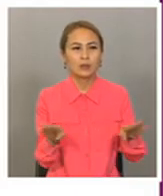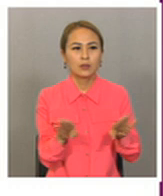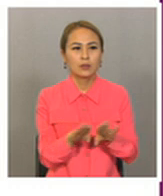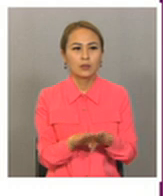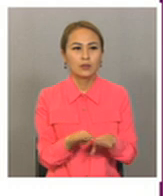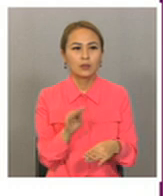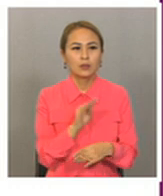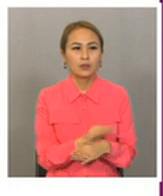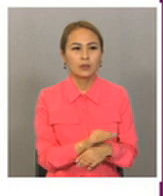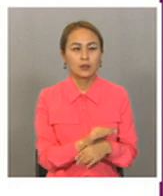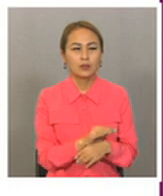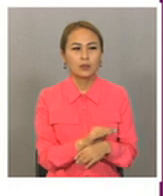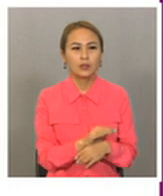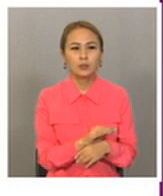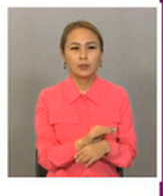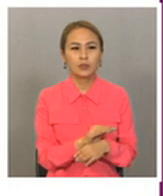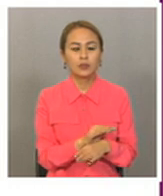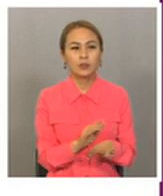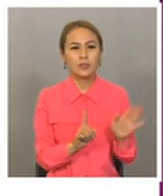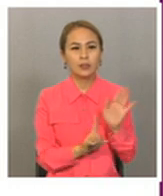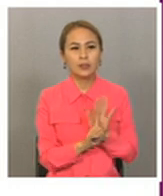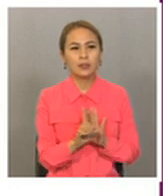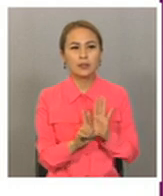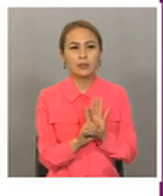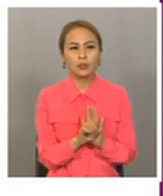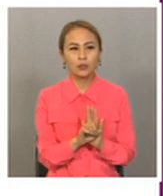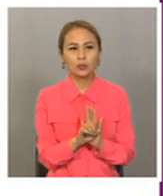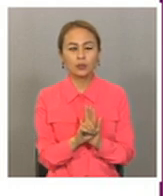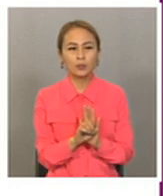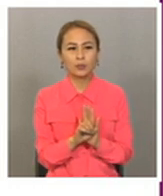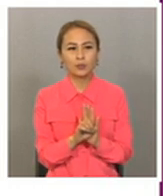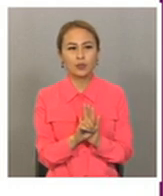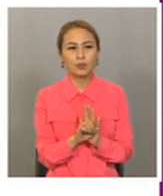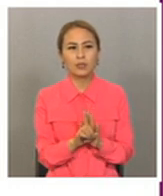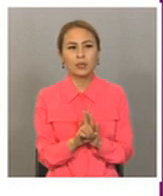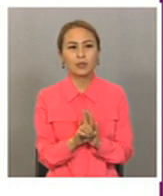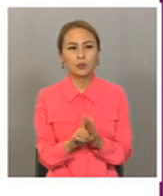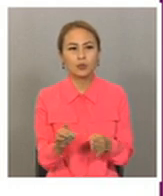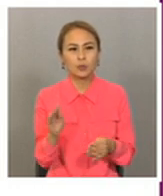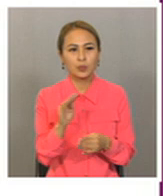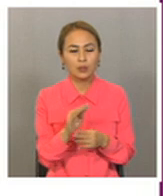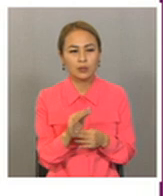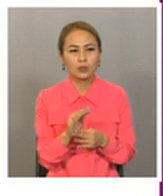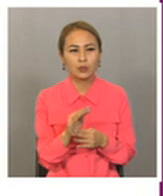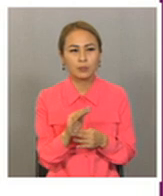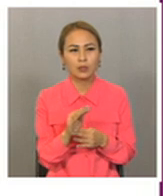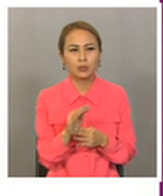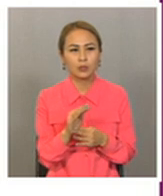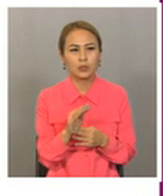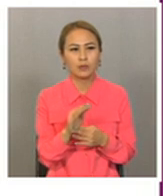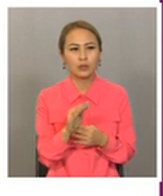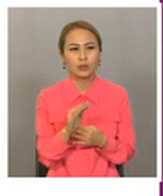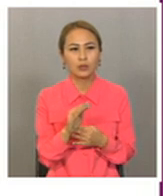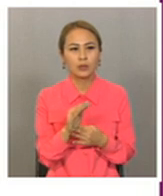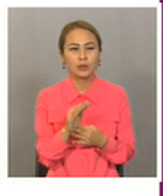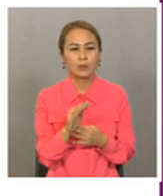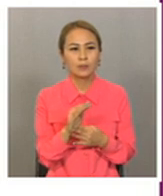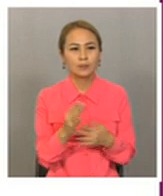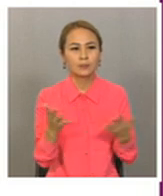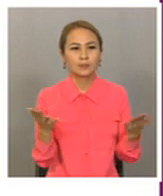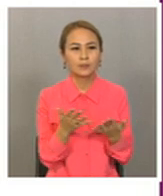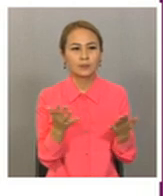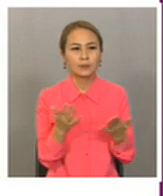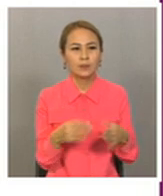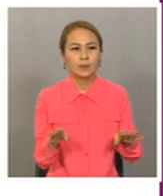кім, не? Тағы басқа сұрақтар арқылы жасалатын есімдіктің қай түрі деп ойлайсыздар? Я, оқушылар,